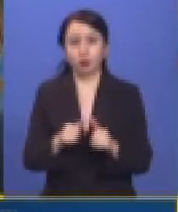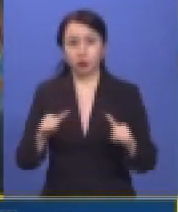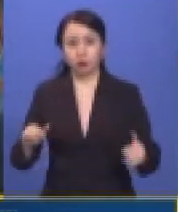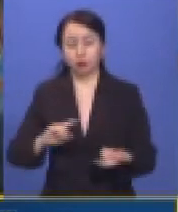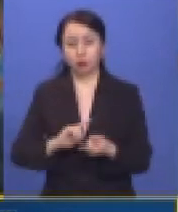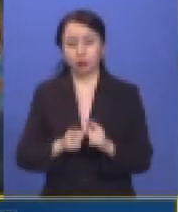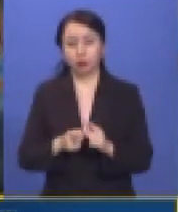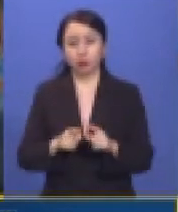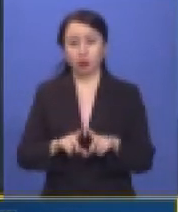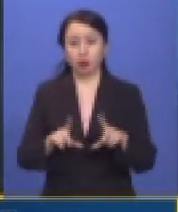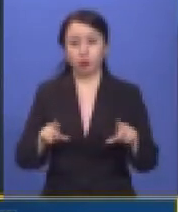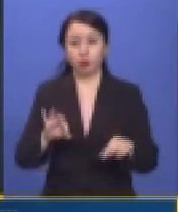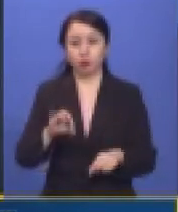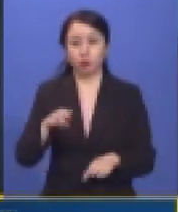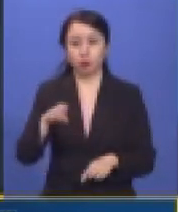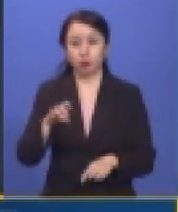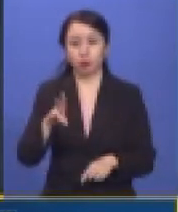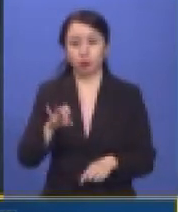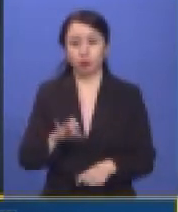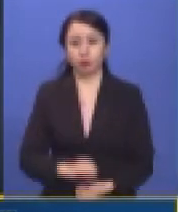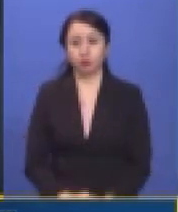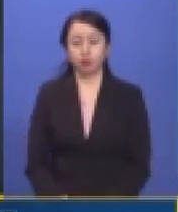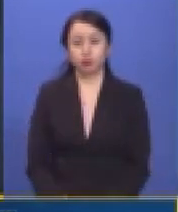переименованию объектов ономастики.